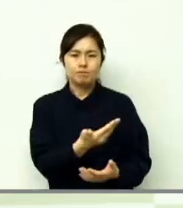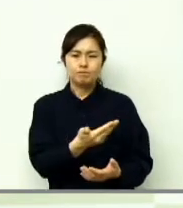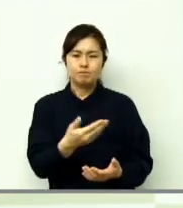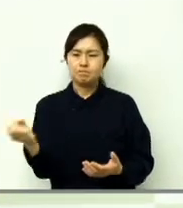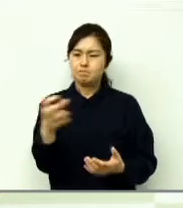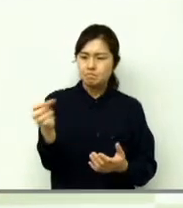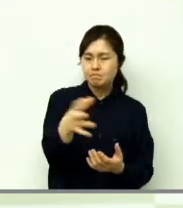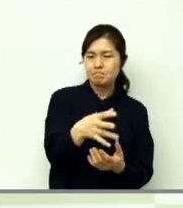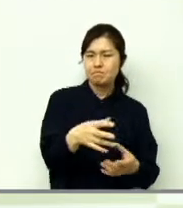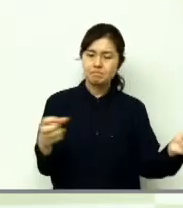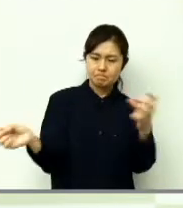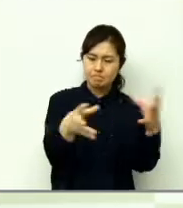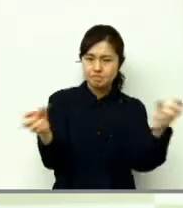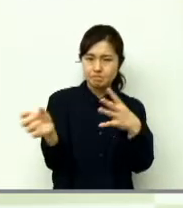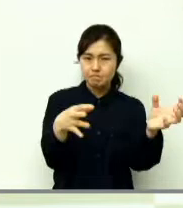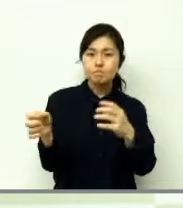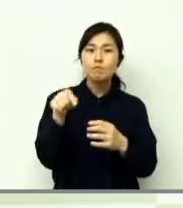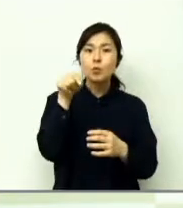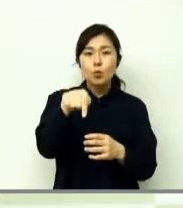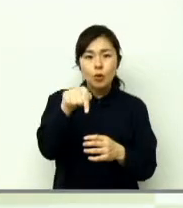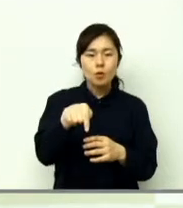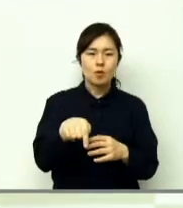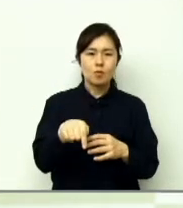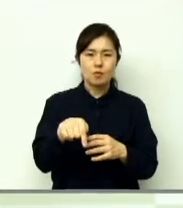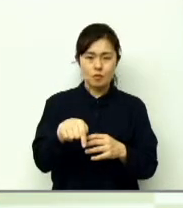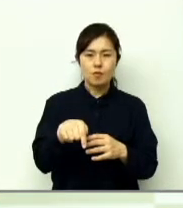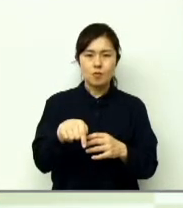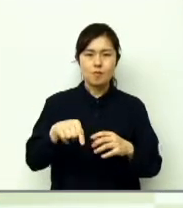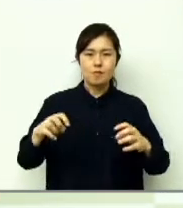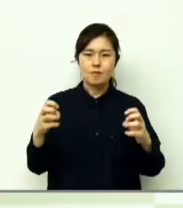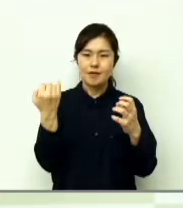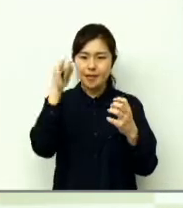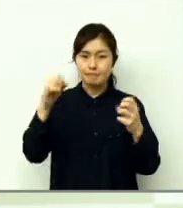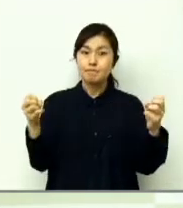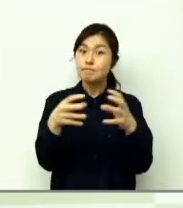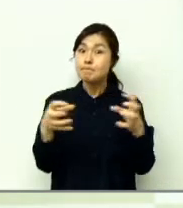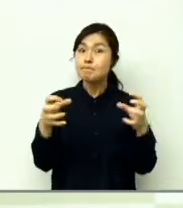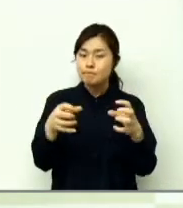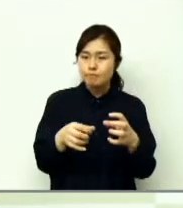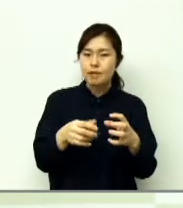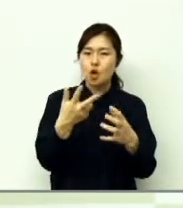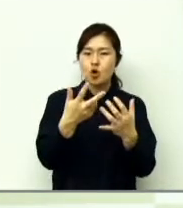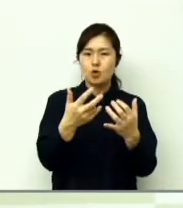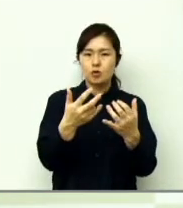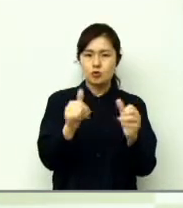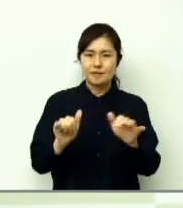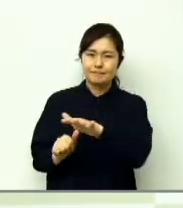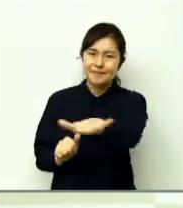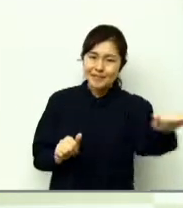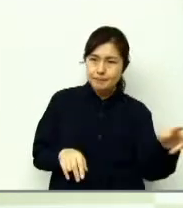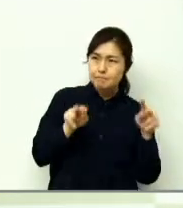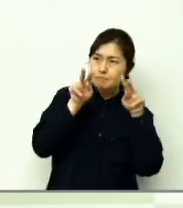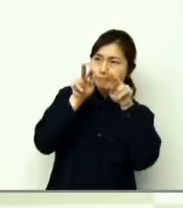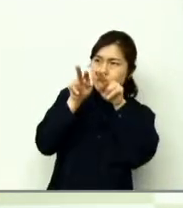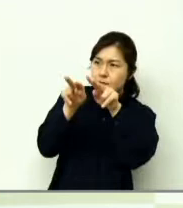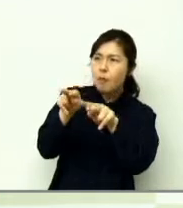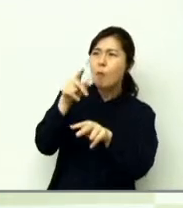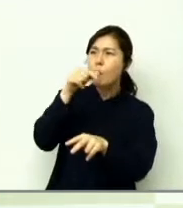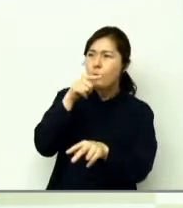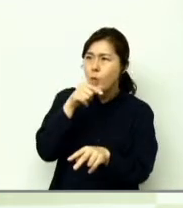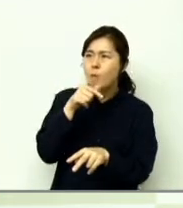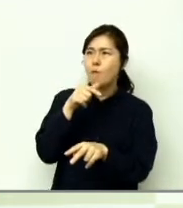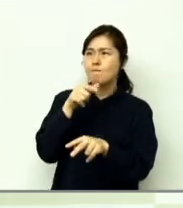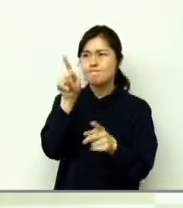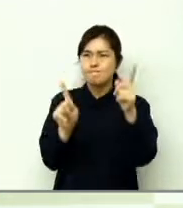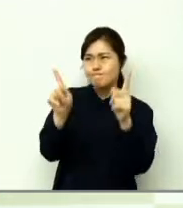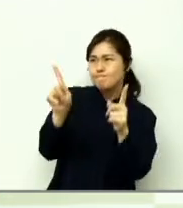何て言うんでしょうかね、こう選んでいただく、 あるいは切磋琢磨をしていくというのが本来